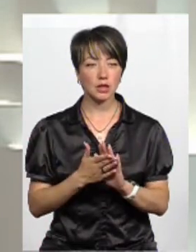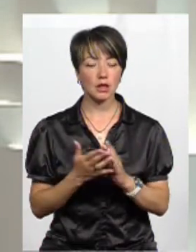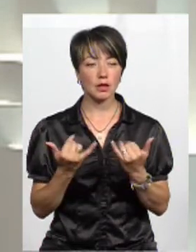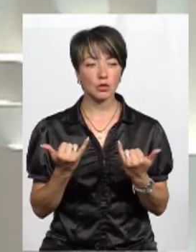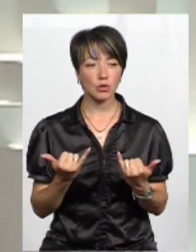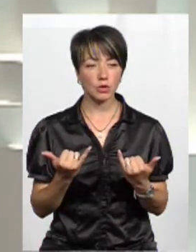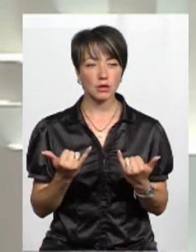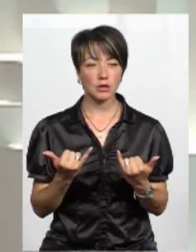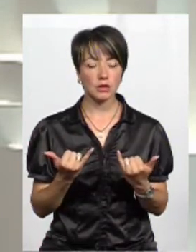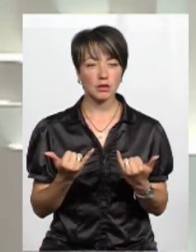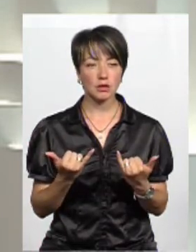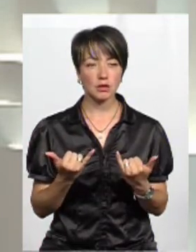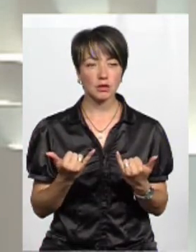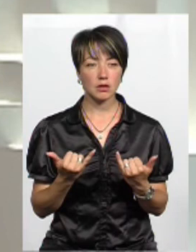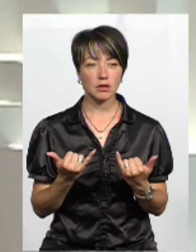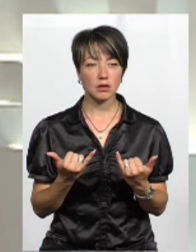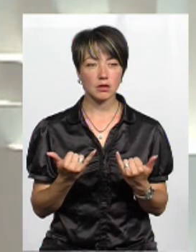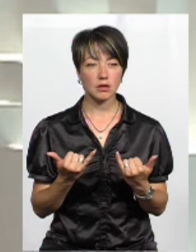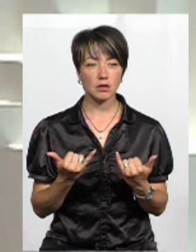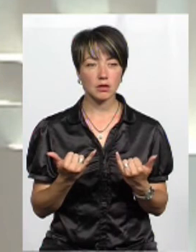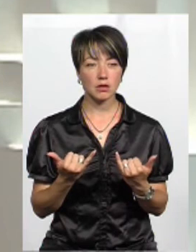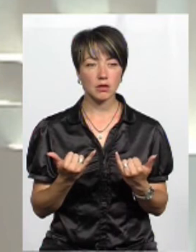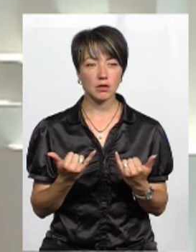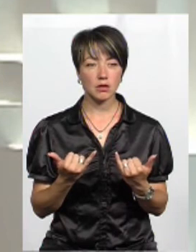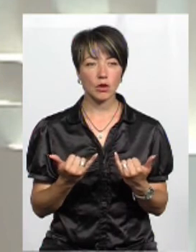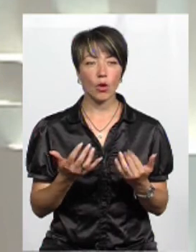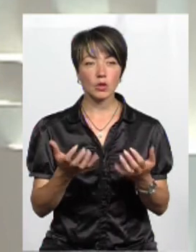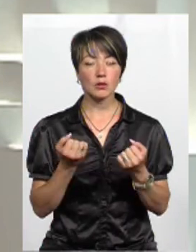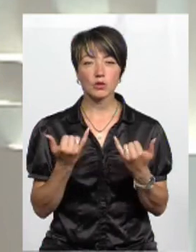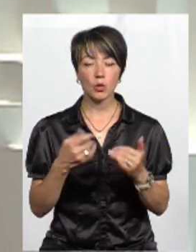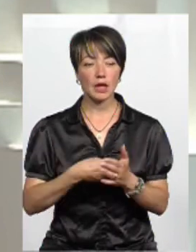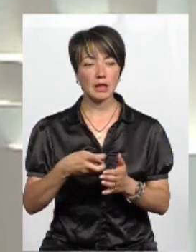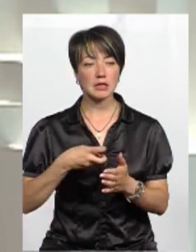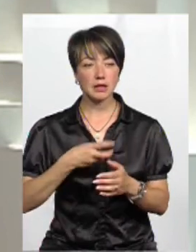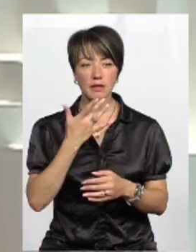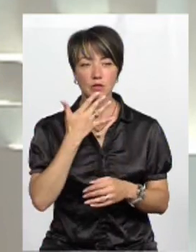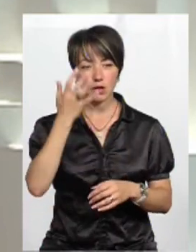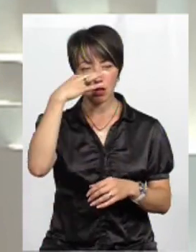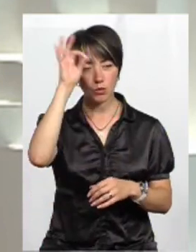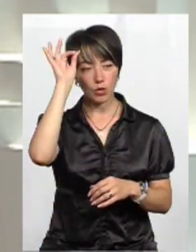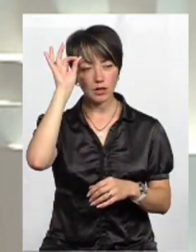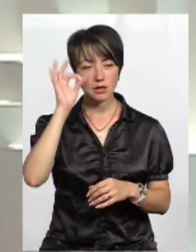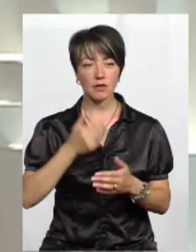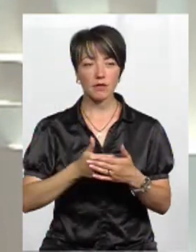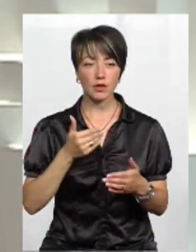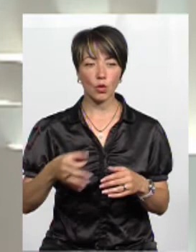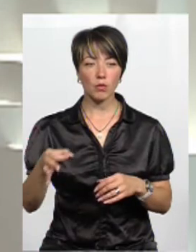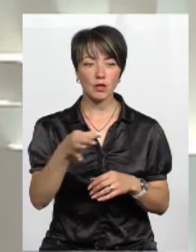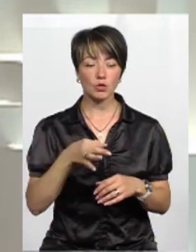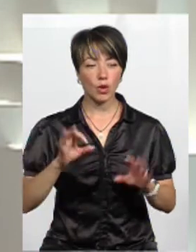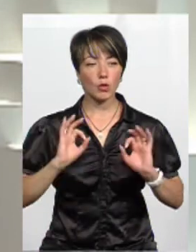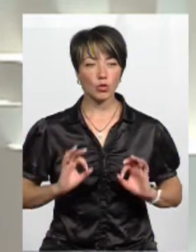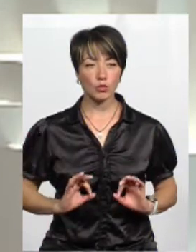На сьогодні витримували час, щоб утримати сьогодні листи від Національної поліції, від